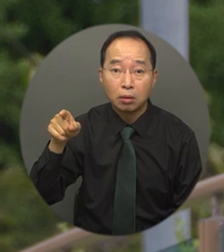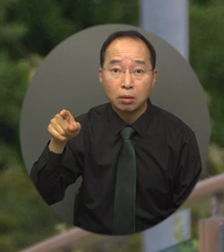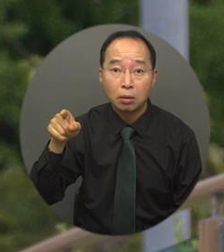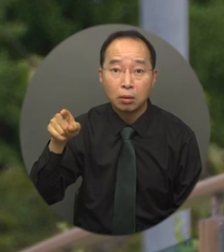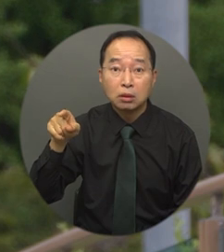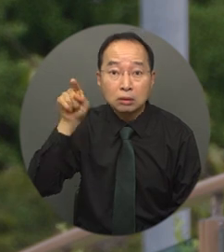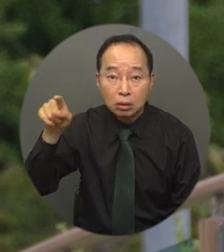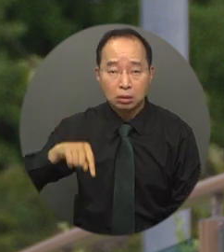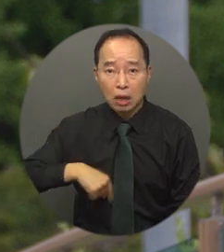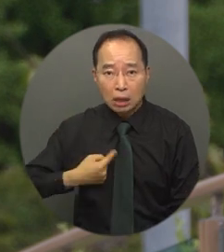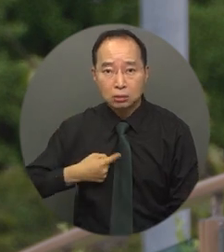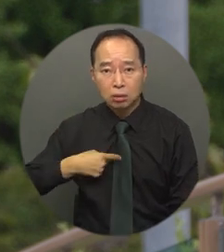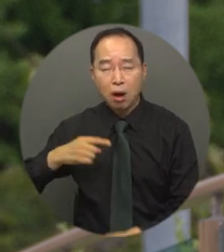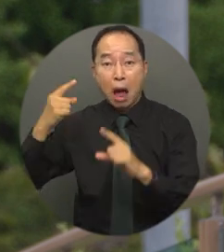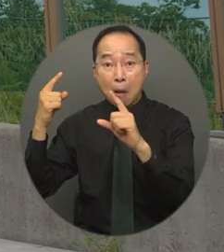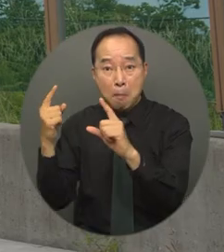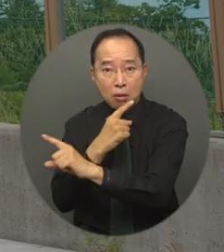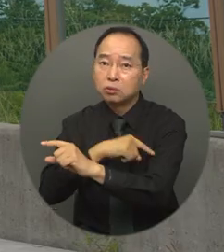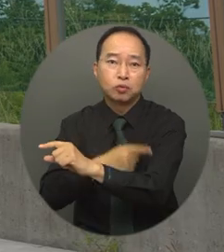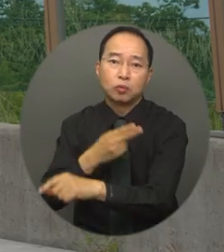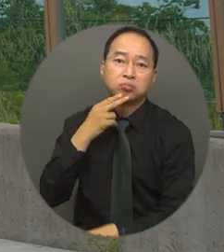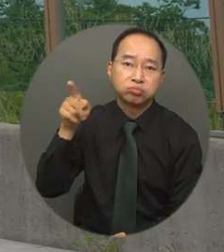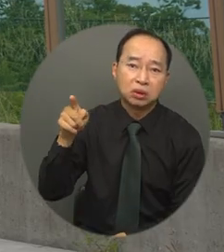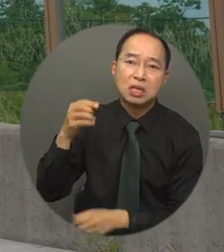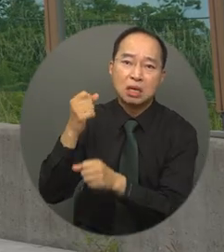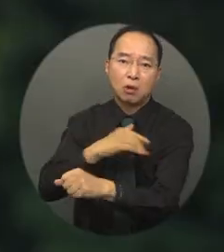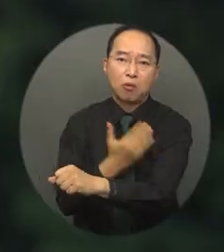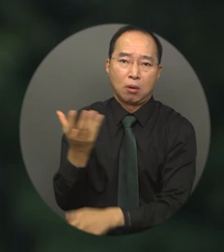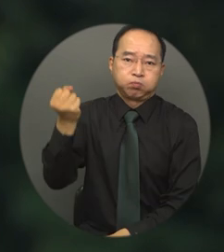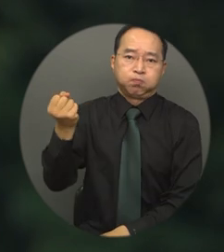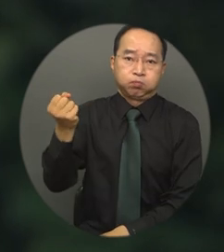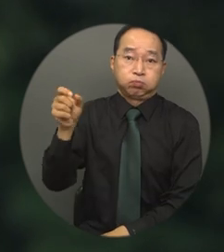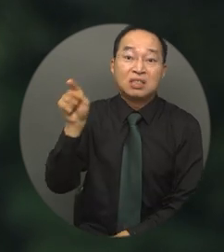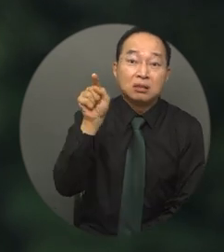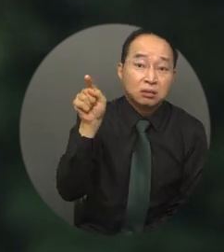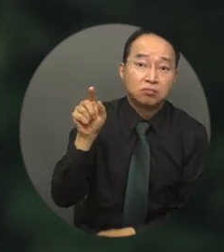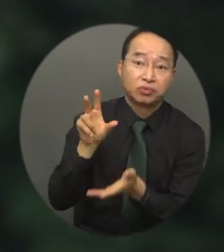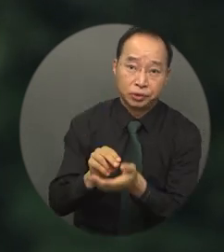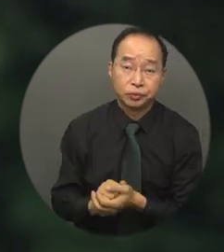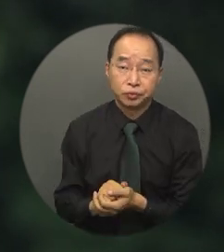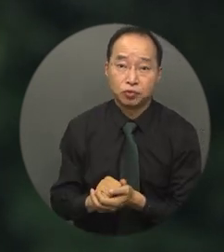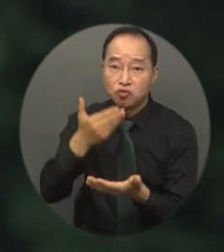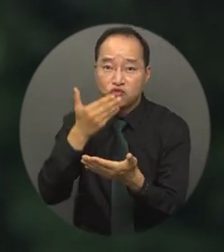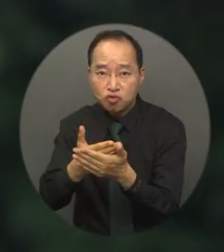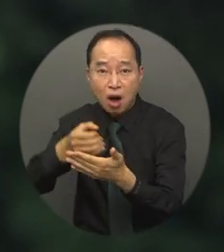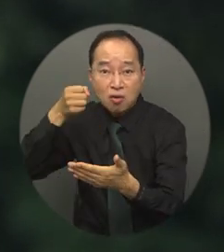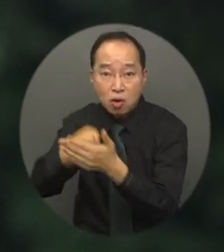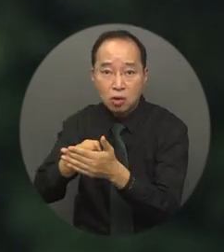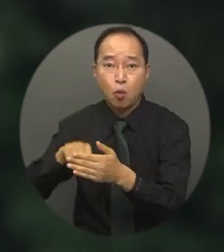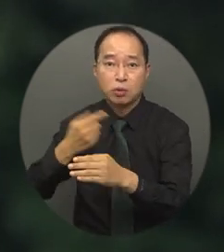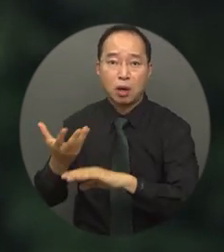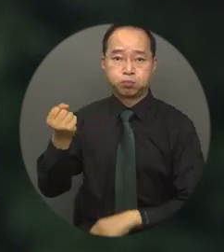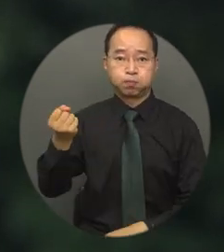능력을 상실한 기득권 때문입니다. 이들은 중요한 의사결정을 독점하면서 문제 해결